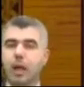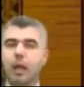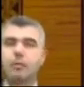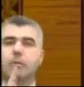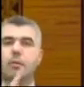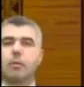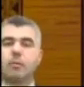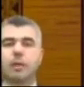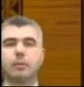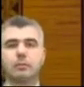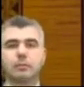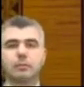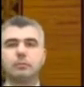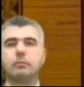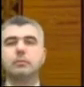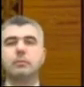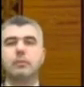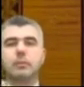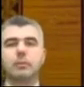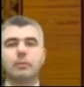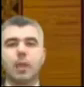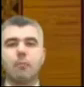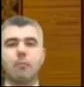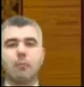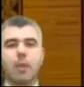السيد رئيس الحكومة،